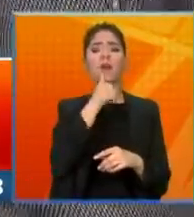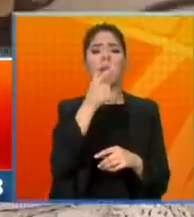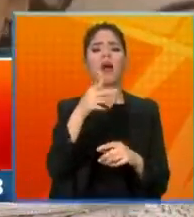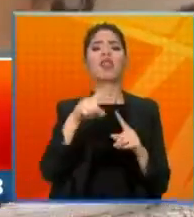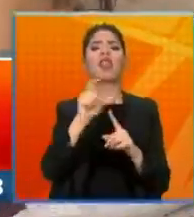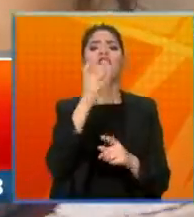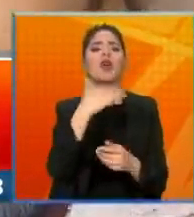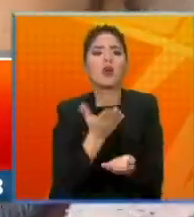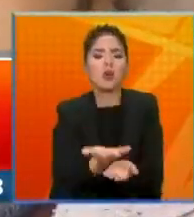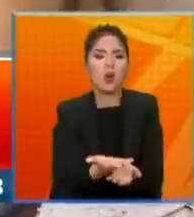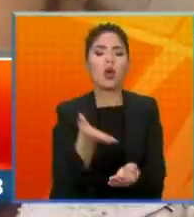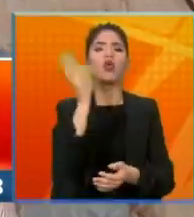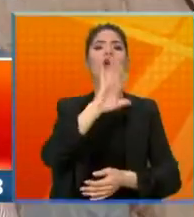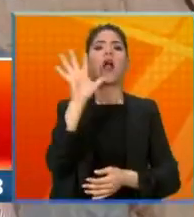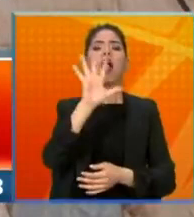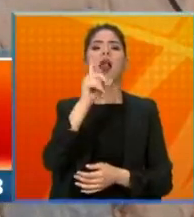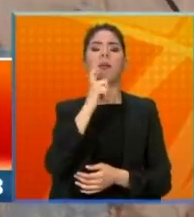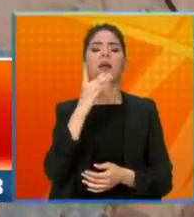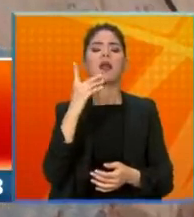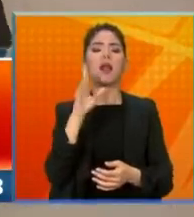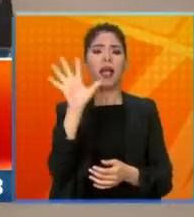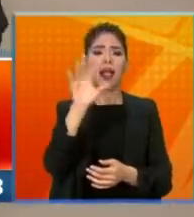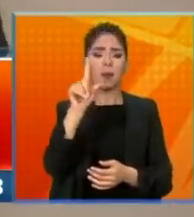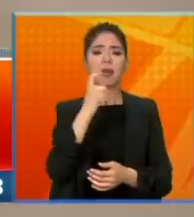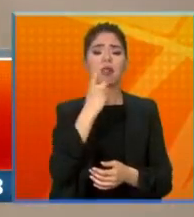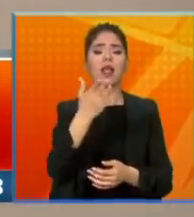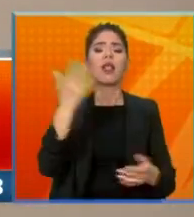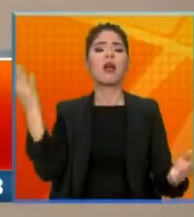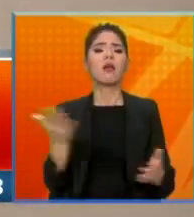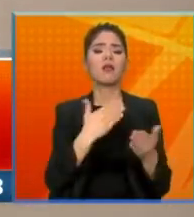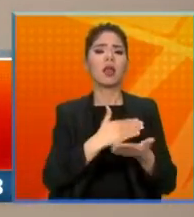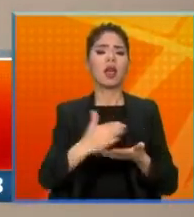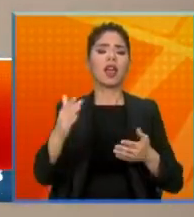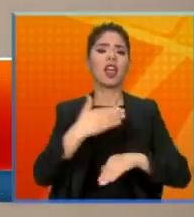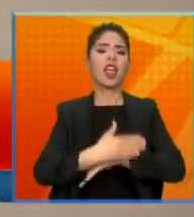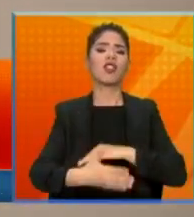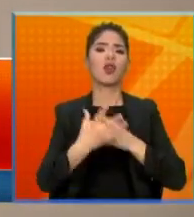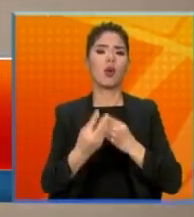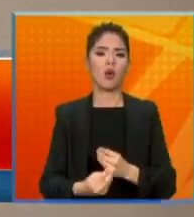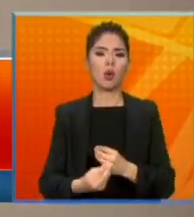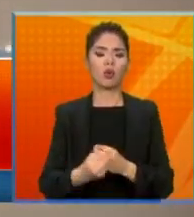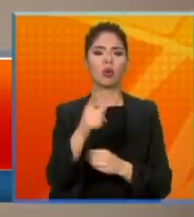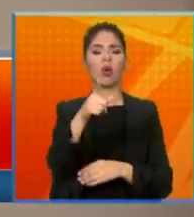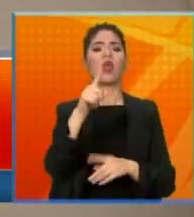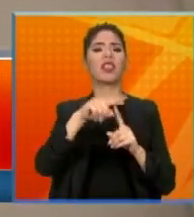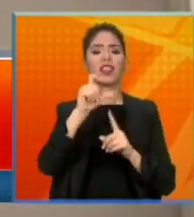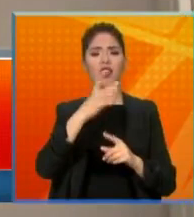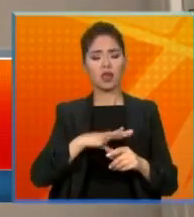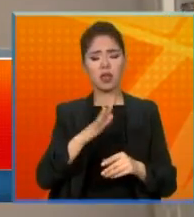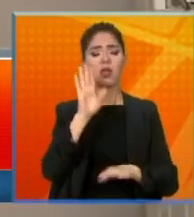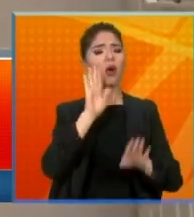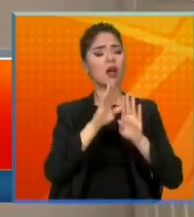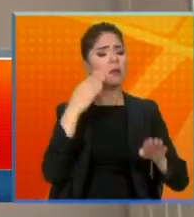diye beklerken 51 yıl oldu. Hüseyin Dükşen işte bu nüfus cüzdanına sahip olmak için çalmadık kapı bırakmadı